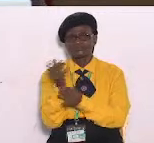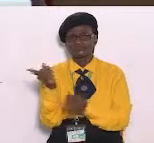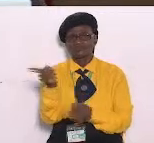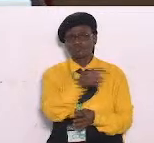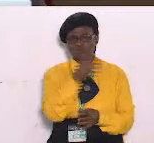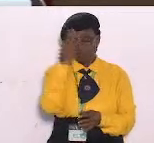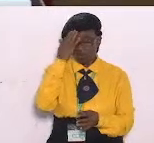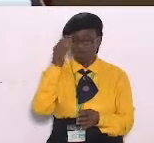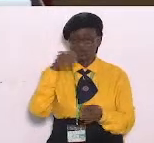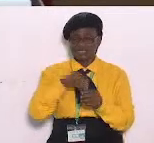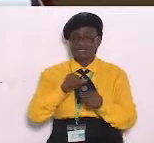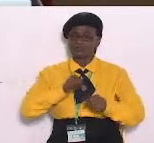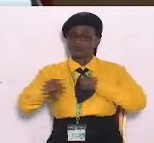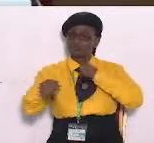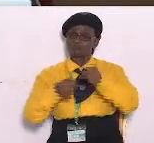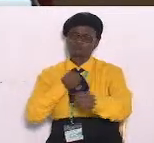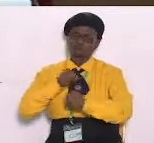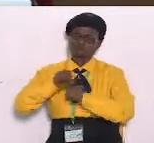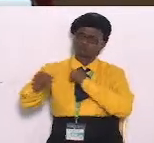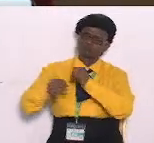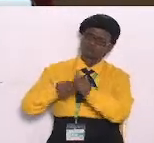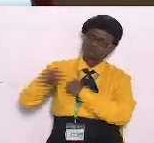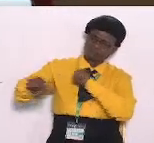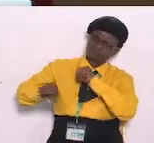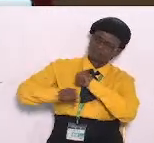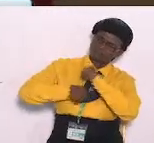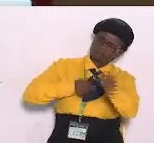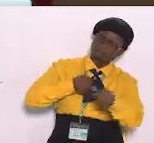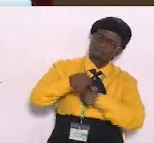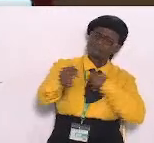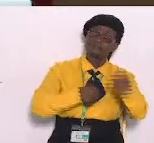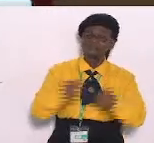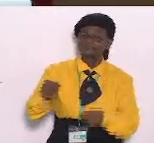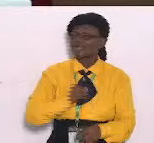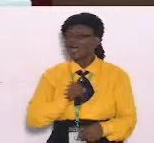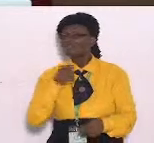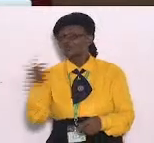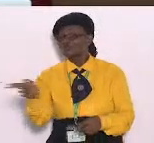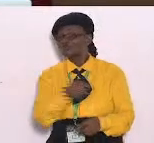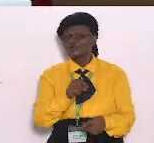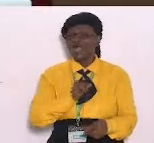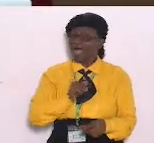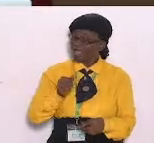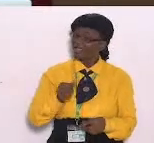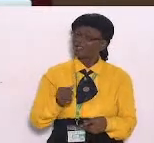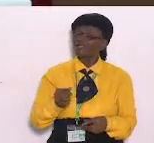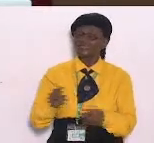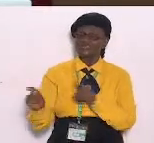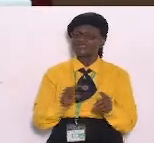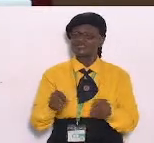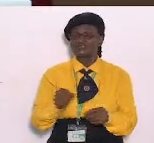Jésus dans j'étais un